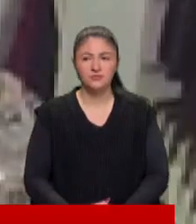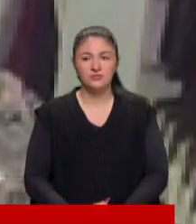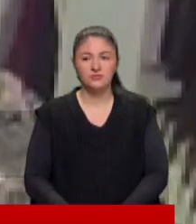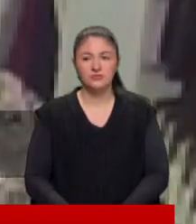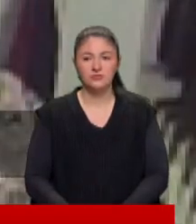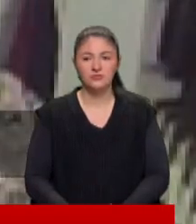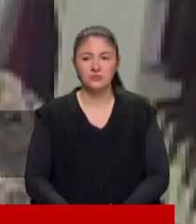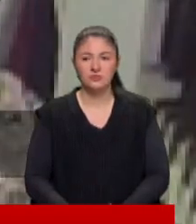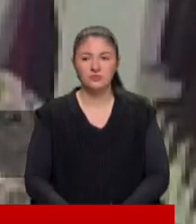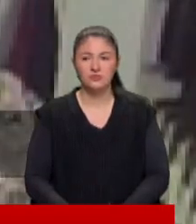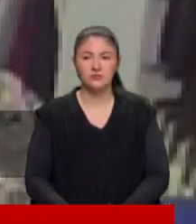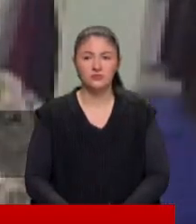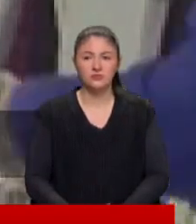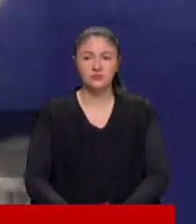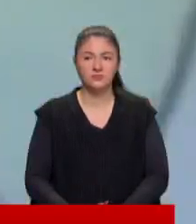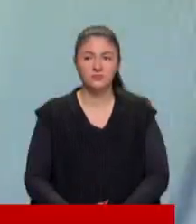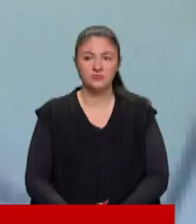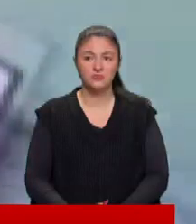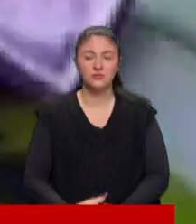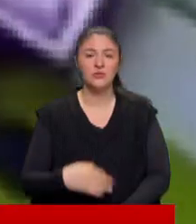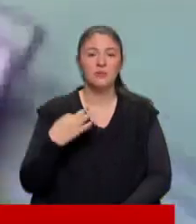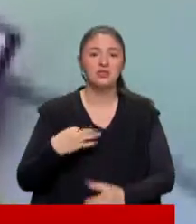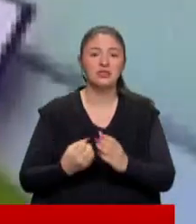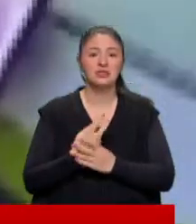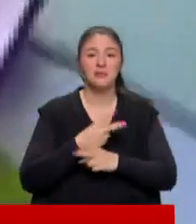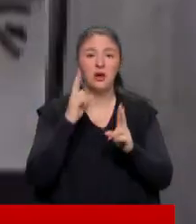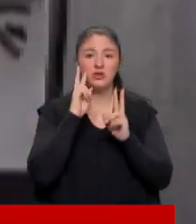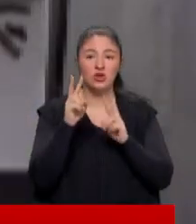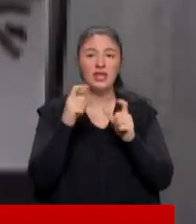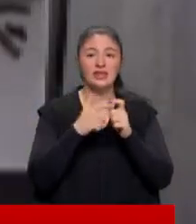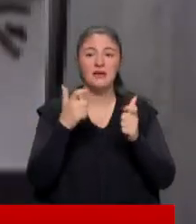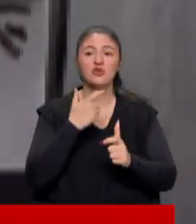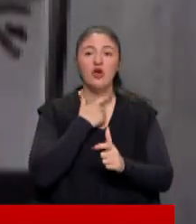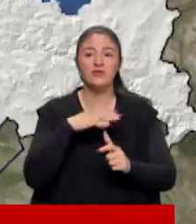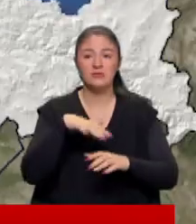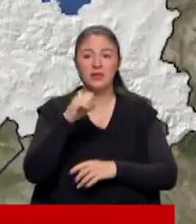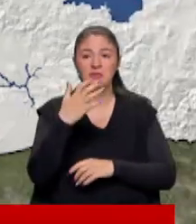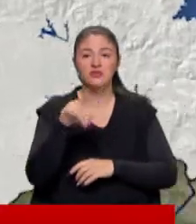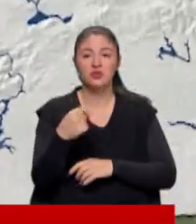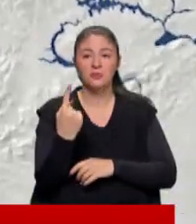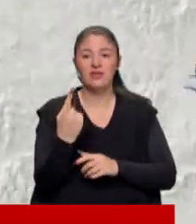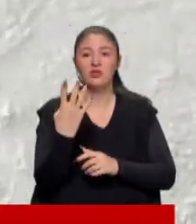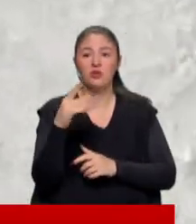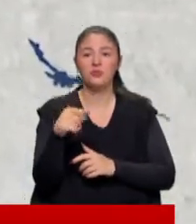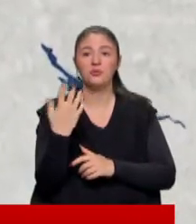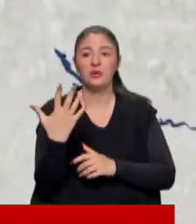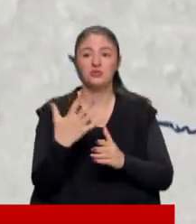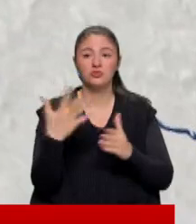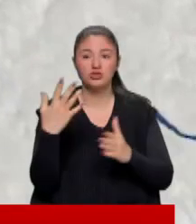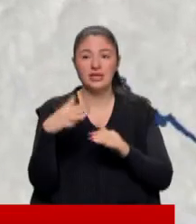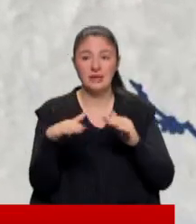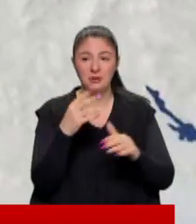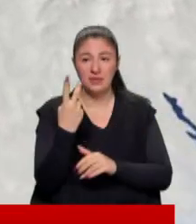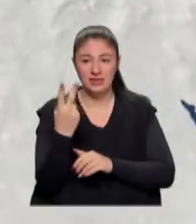Ay! Deprem oluyor. Pazartesi sabahı kaydedilen Gemlik Körfezi merkezli 5,1 ve 4,5